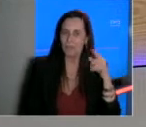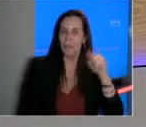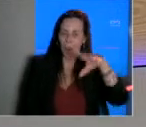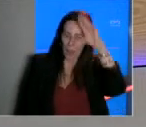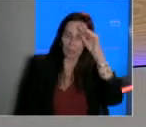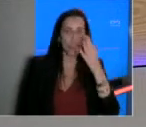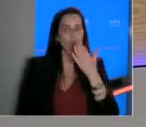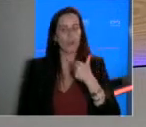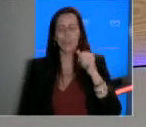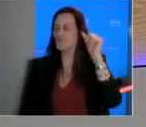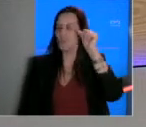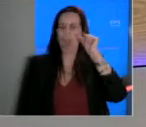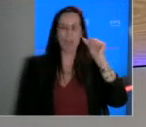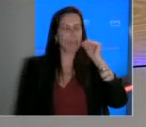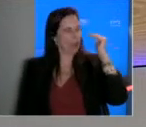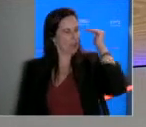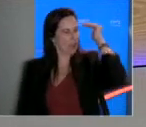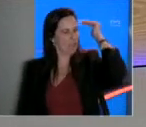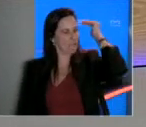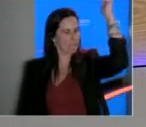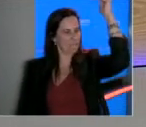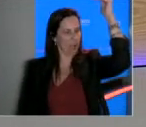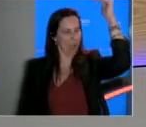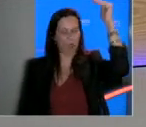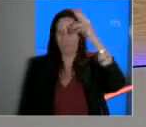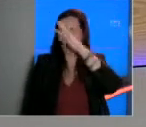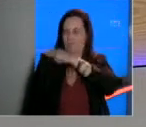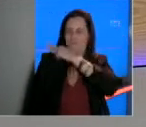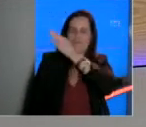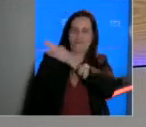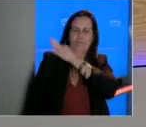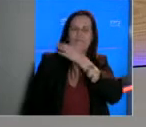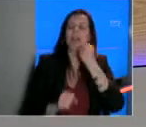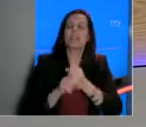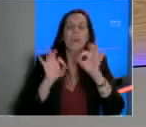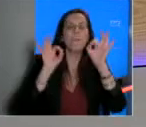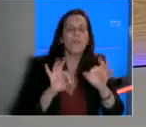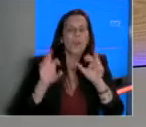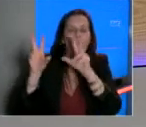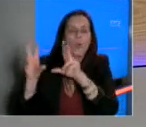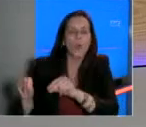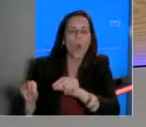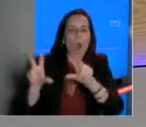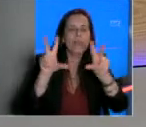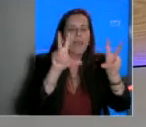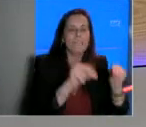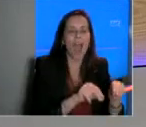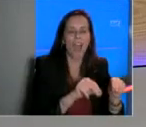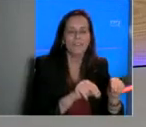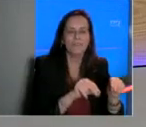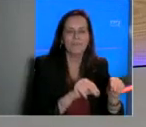גבר, יהודי אשכנזי, גבוה עם הרבה מדליות על הכתפיים, ועשה בדיוק את אותו